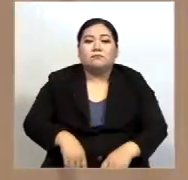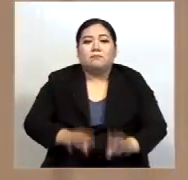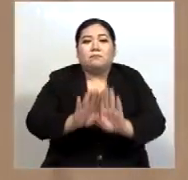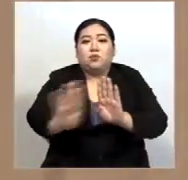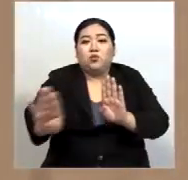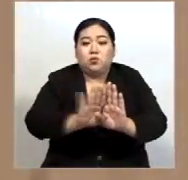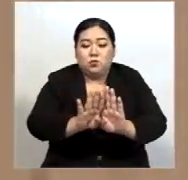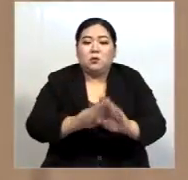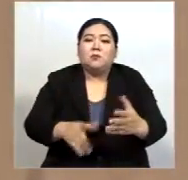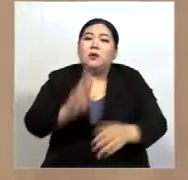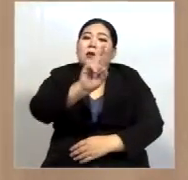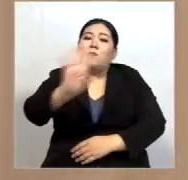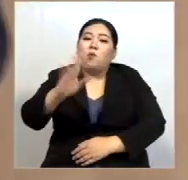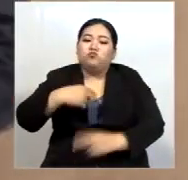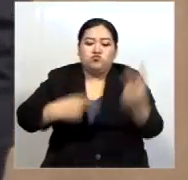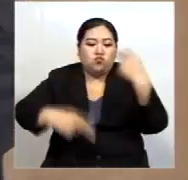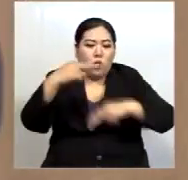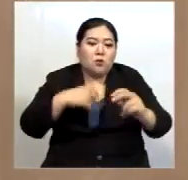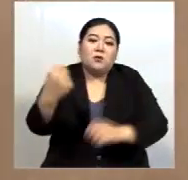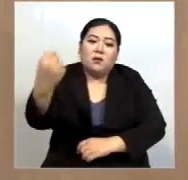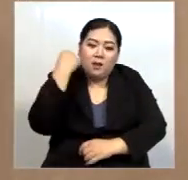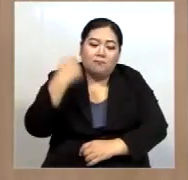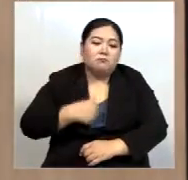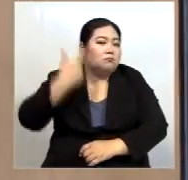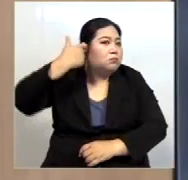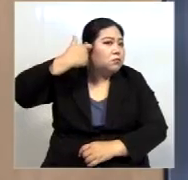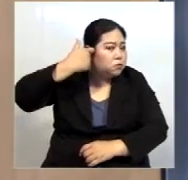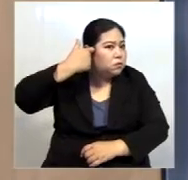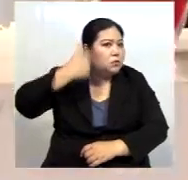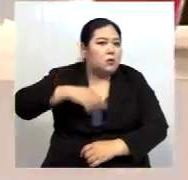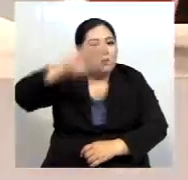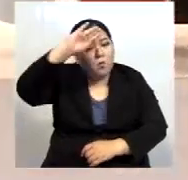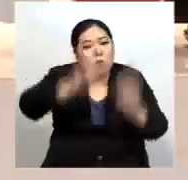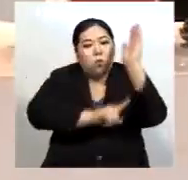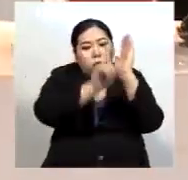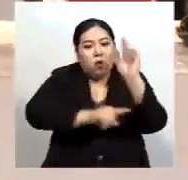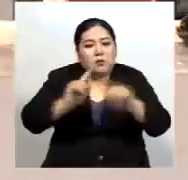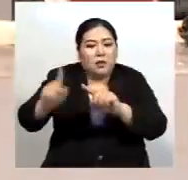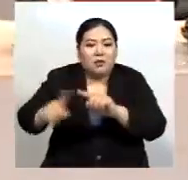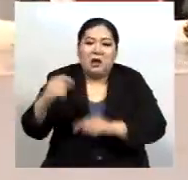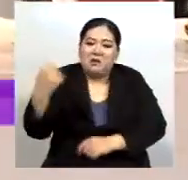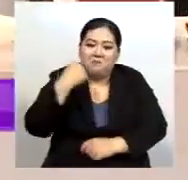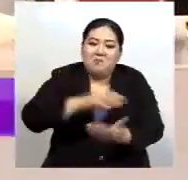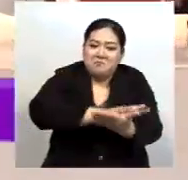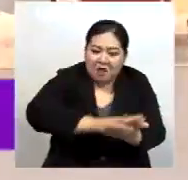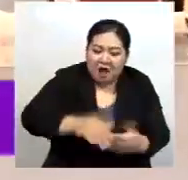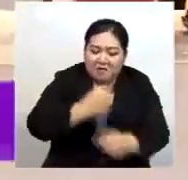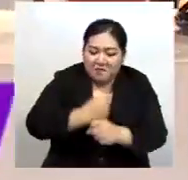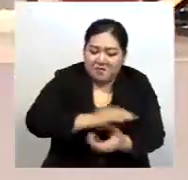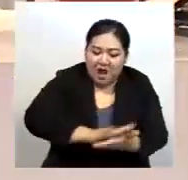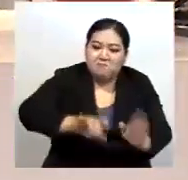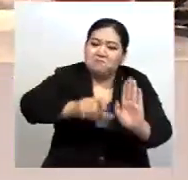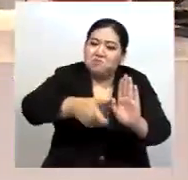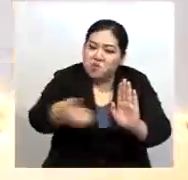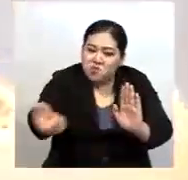ของประตูทางเข้าออกมีการติดตั้งระบบคัดกรองมีการตรวจวัดไข้เข้มงวดความสะอาดทุกพื้นที่สัมผัสนะครับไม่ว่าจะ